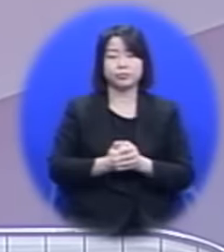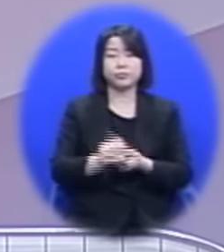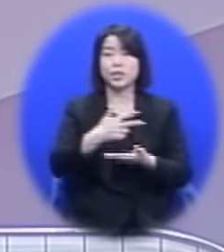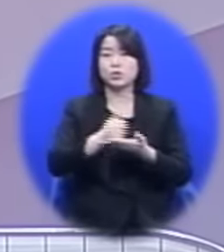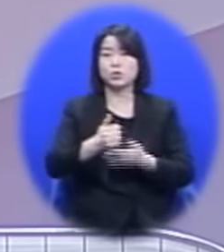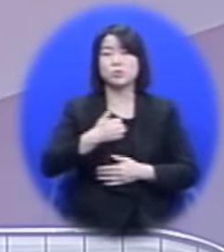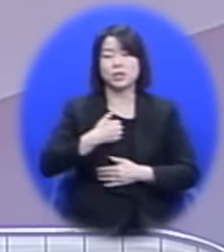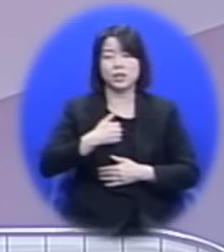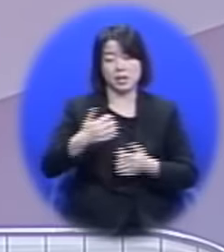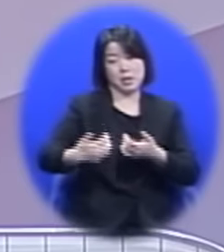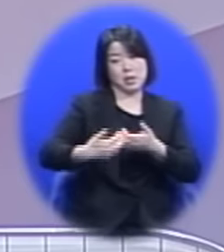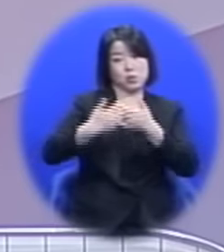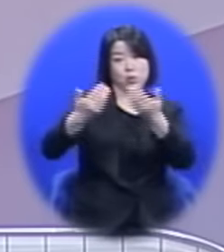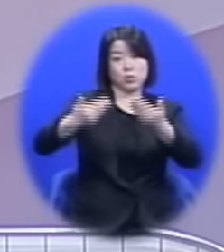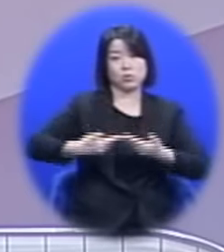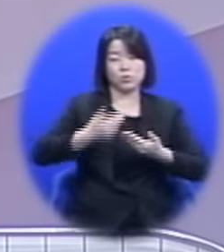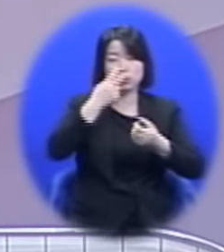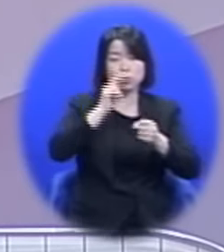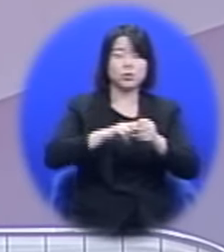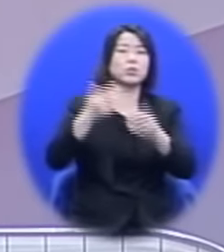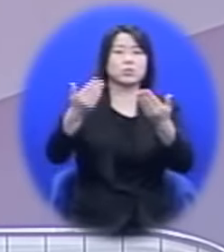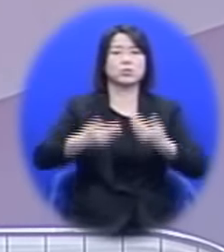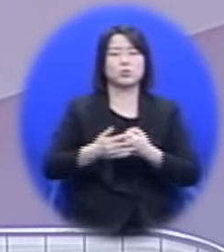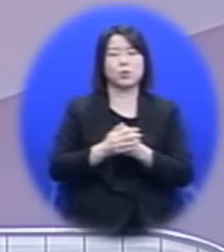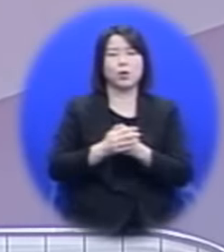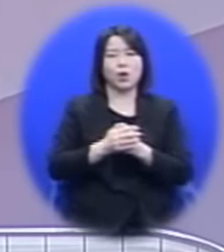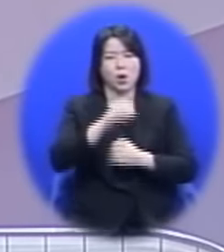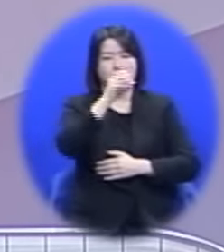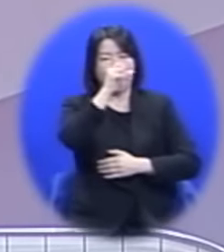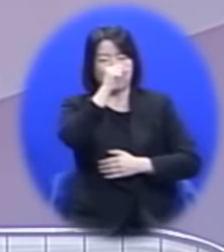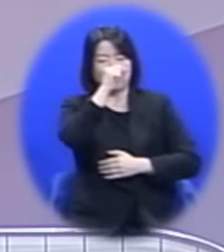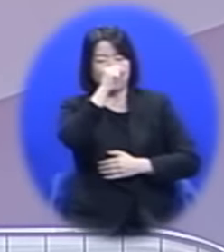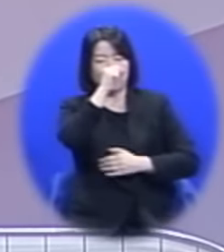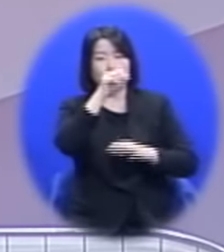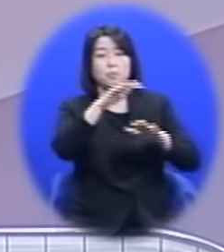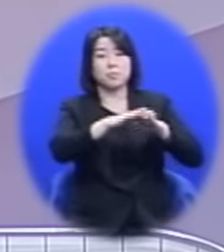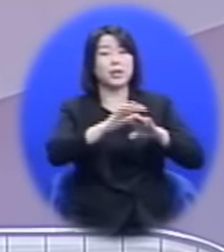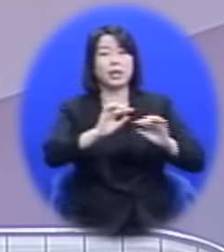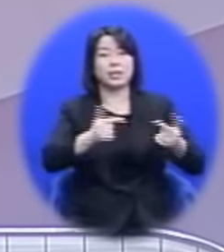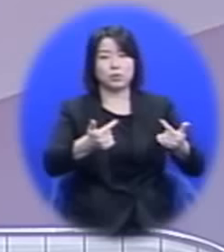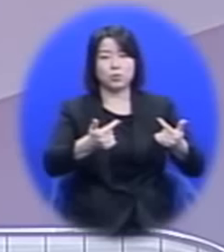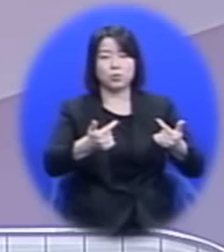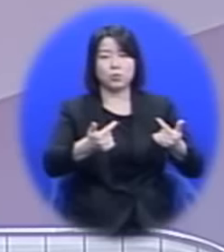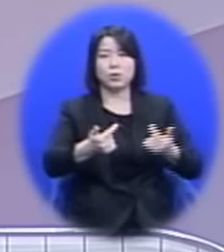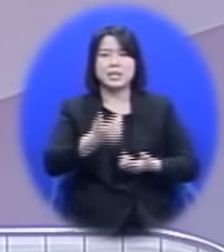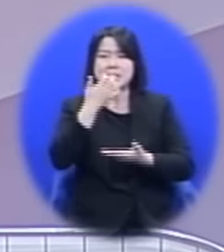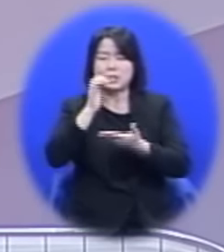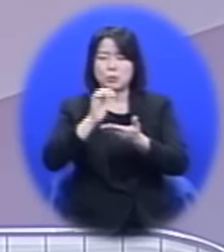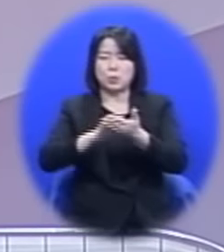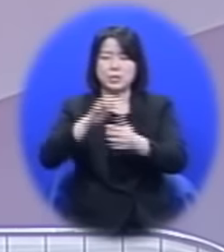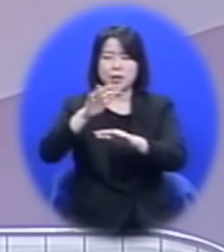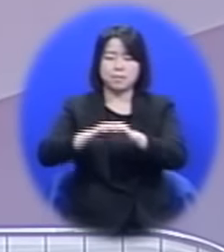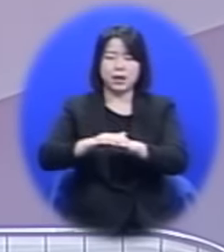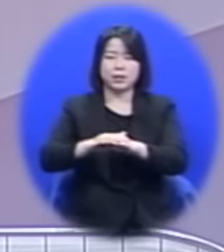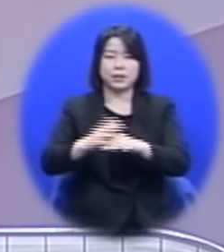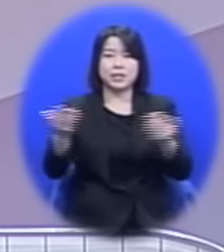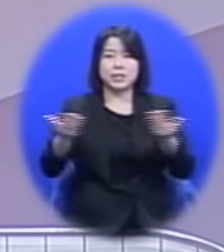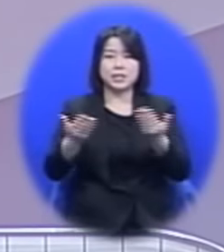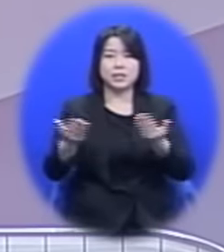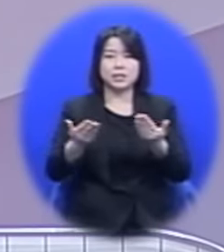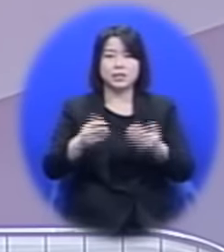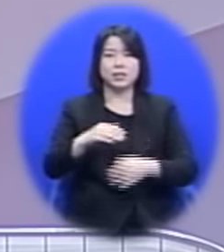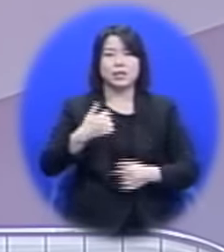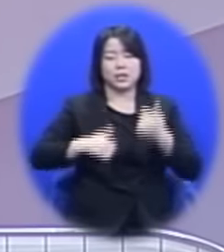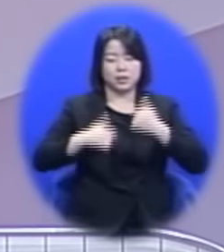주님은 저에게 도전하셨어요. 옥토밭이 아니고 돌짝밭 사명을 주님 귀하게 여기겠습니다. 이